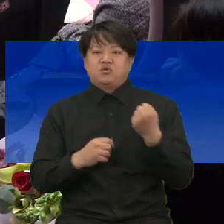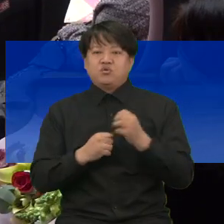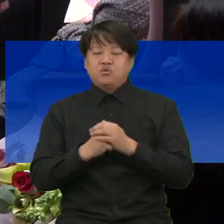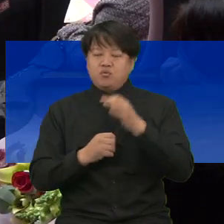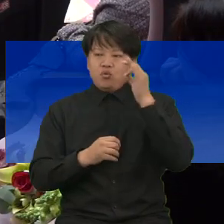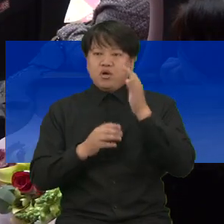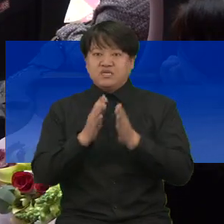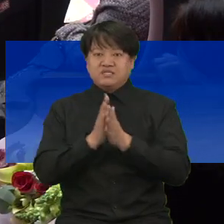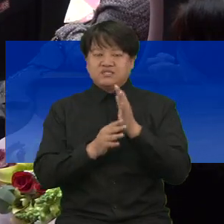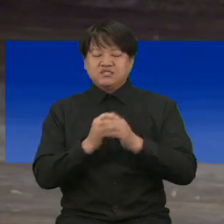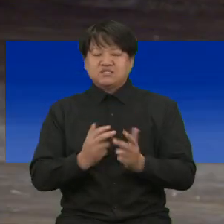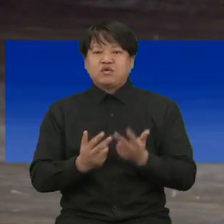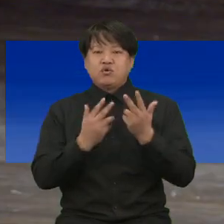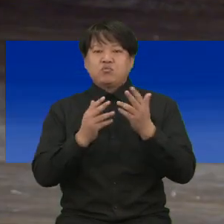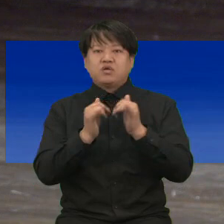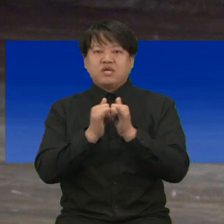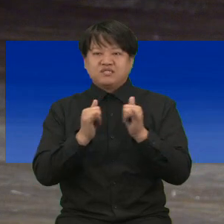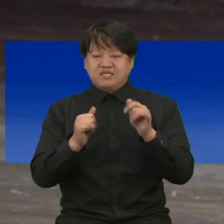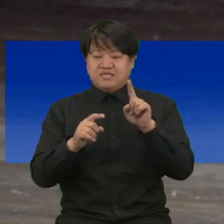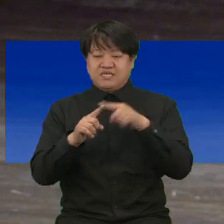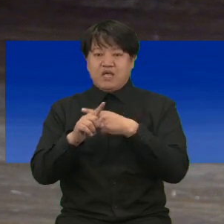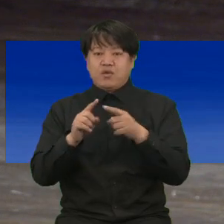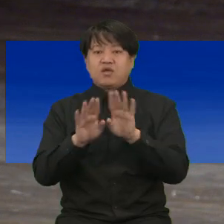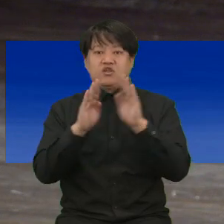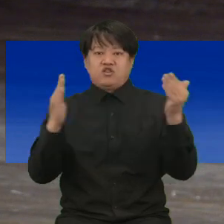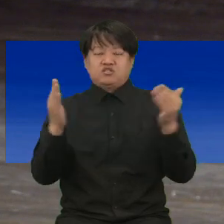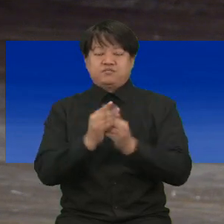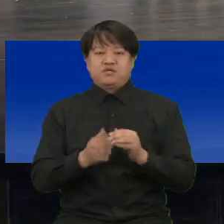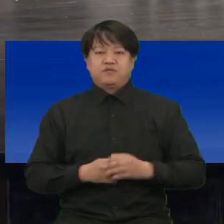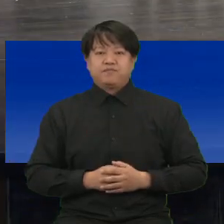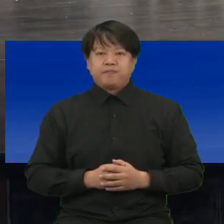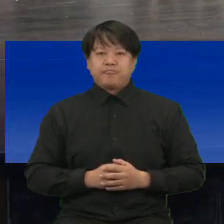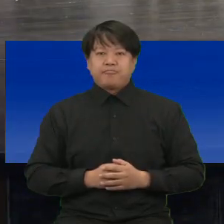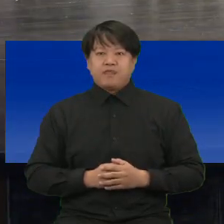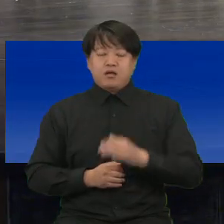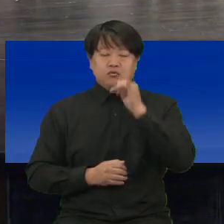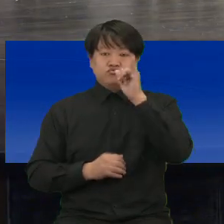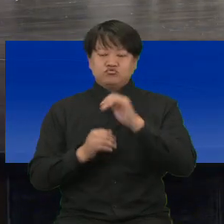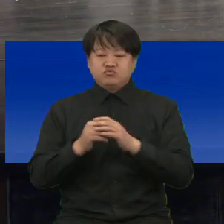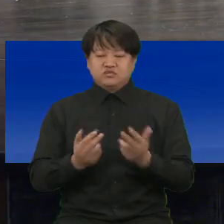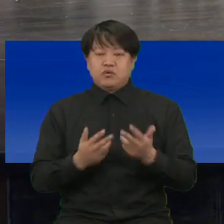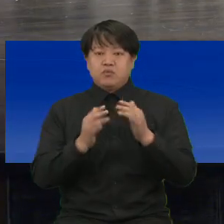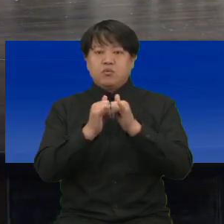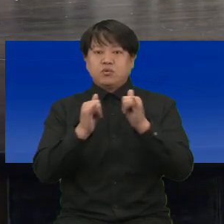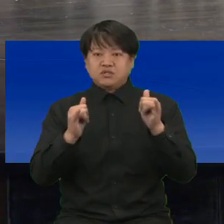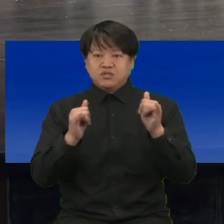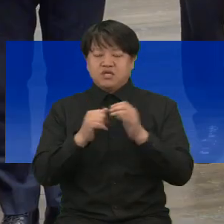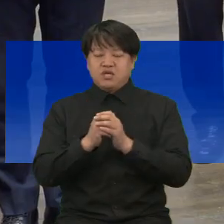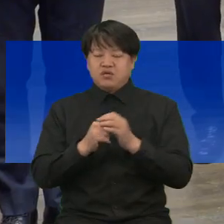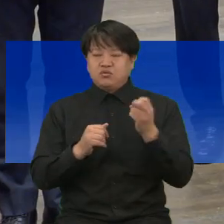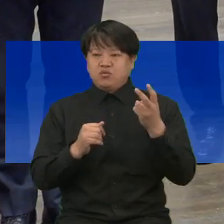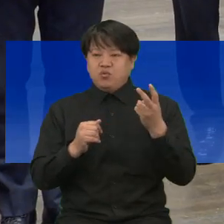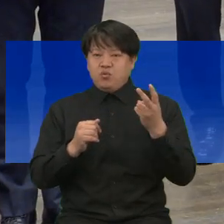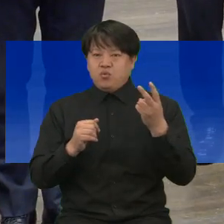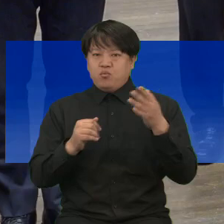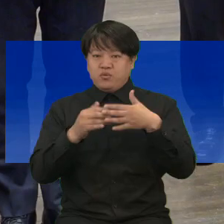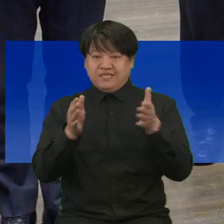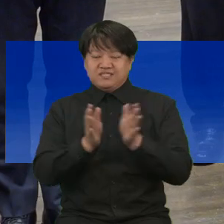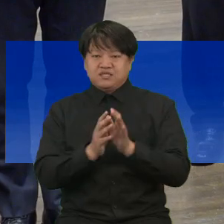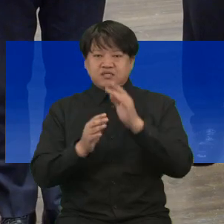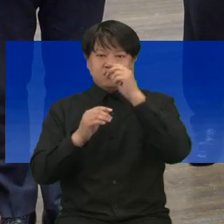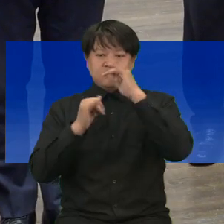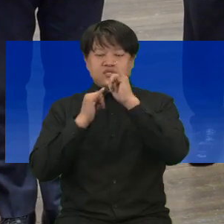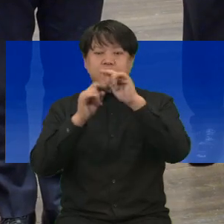주제로 포항시 자원봉사자 대회가 열렸습니다. 이날 우수 자원봉사자와 단체에 대한 표창이